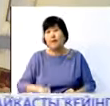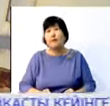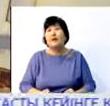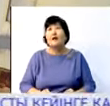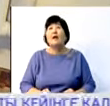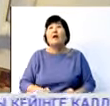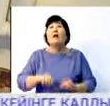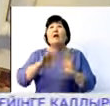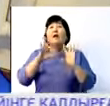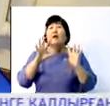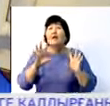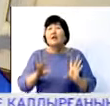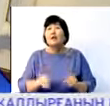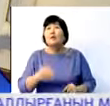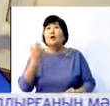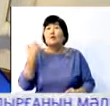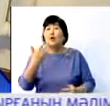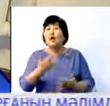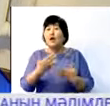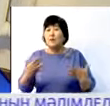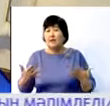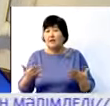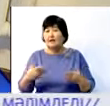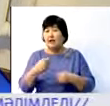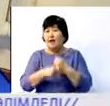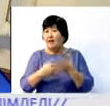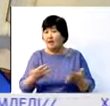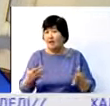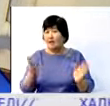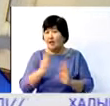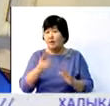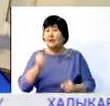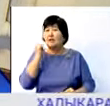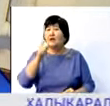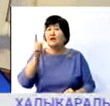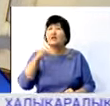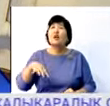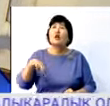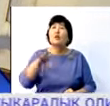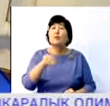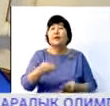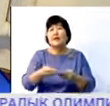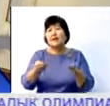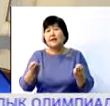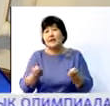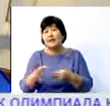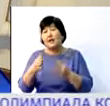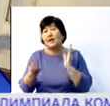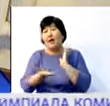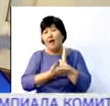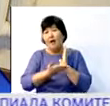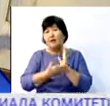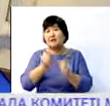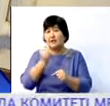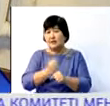Жалпы бұл материалдар табиғи материалдар. Есіректе барлық осы ұтыстардың барлығын өз ағаш материалдан,